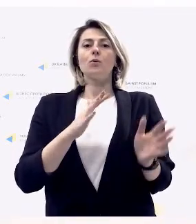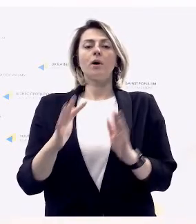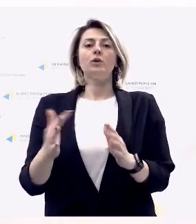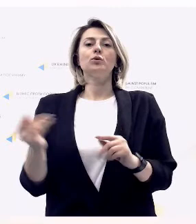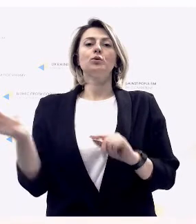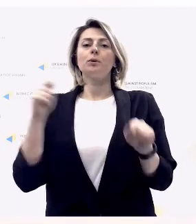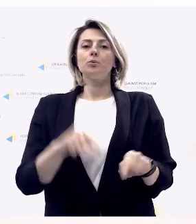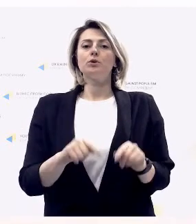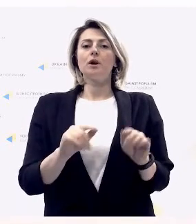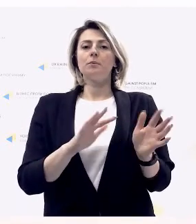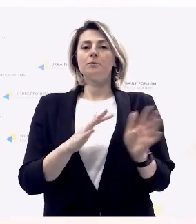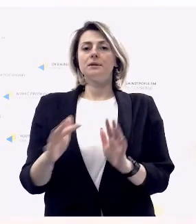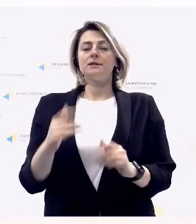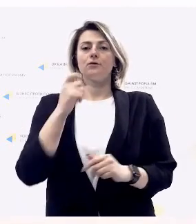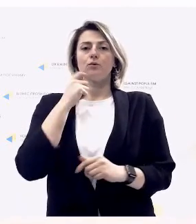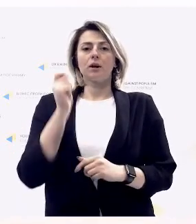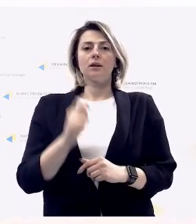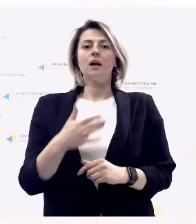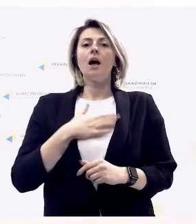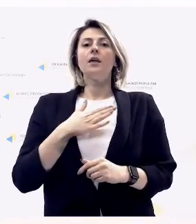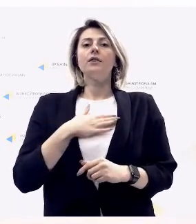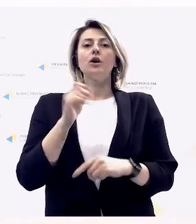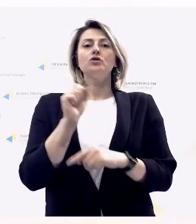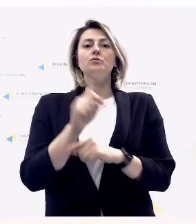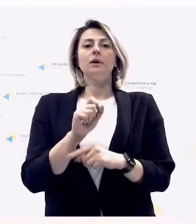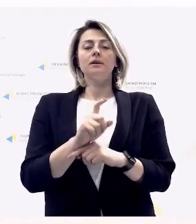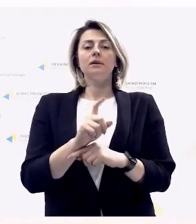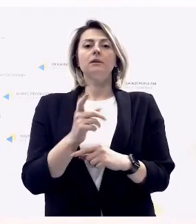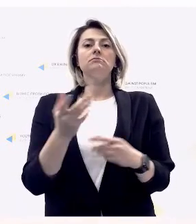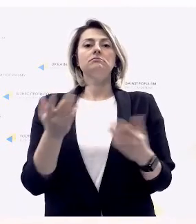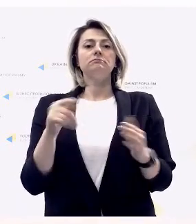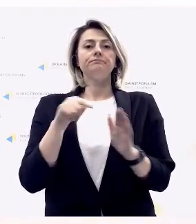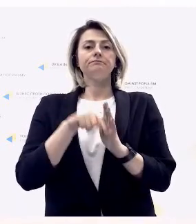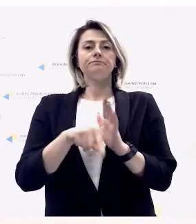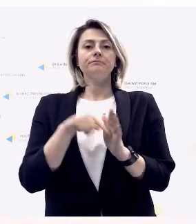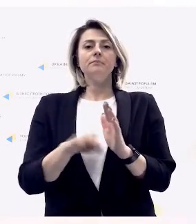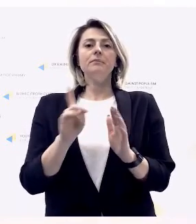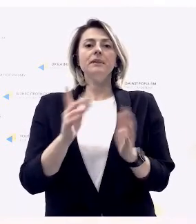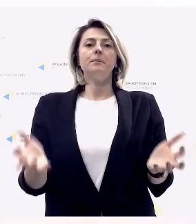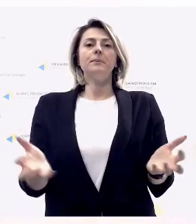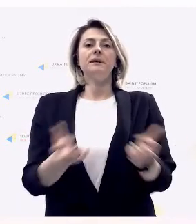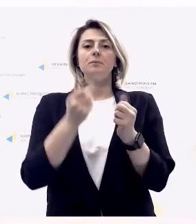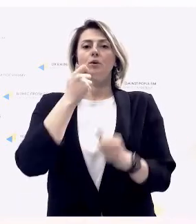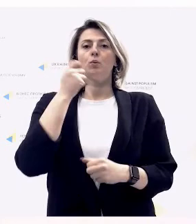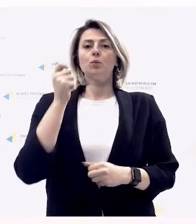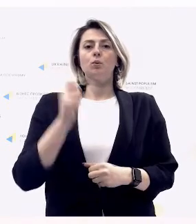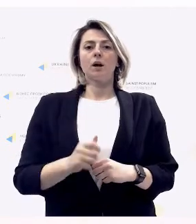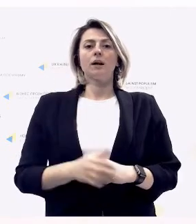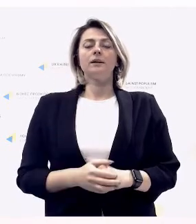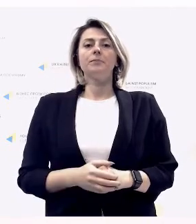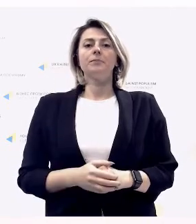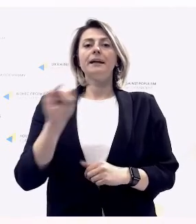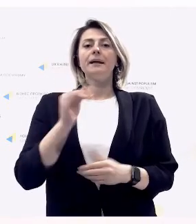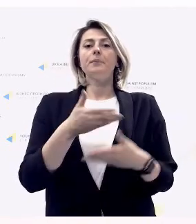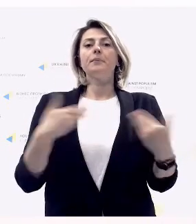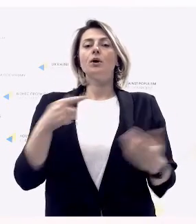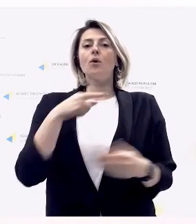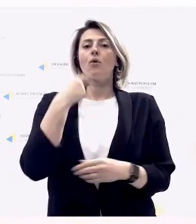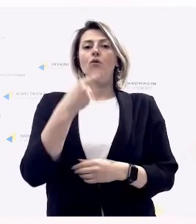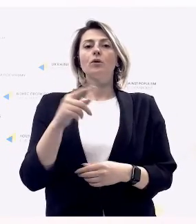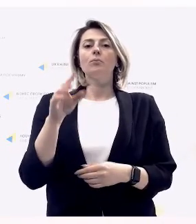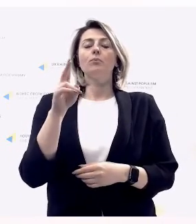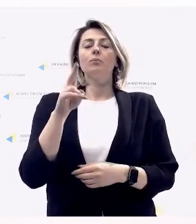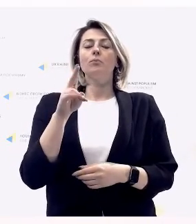до України. Наш мандат завершається невідмінним підтриманням України. І ми говоримо про людей